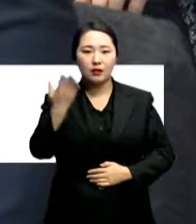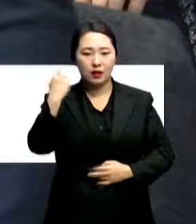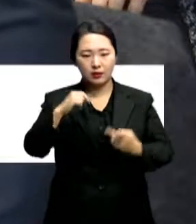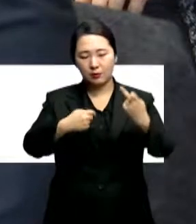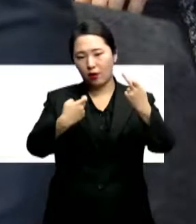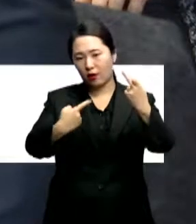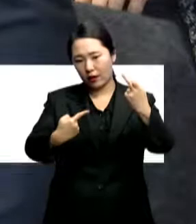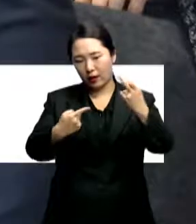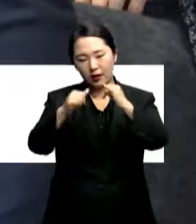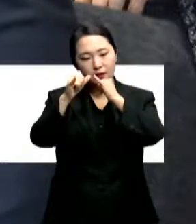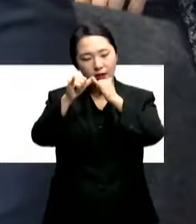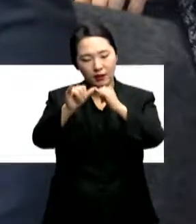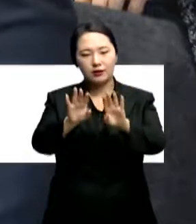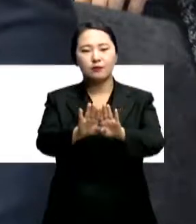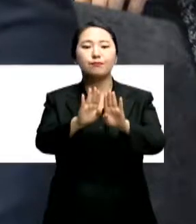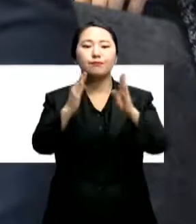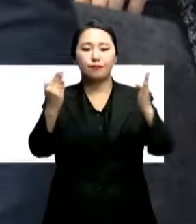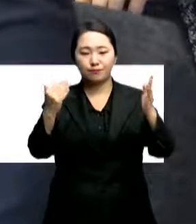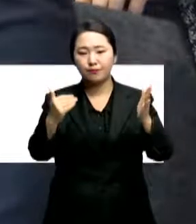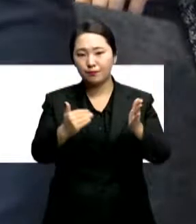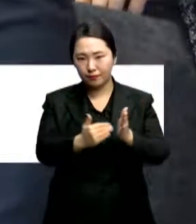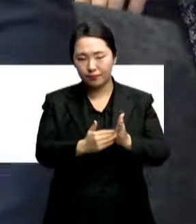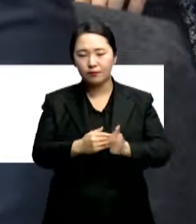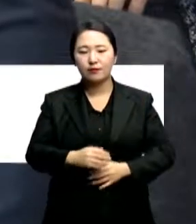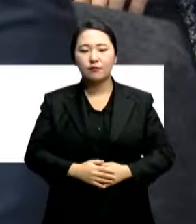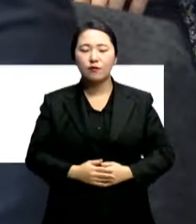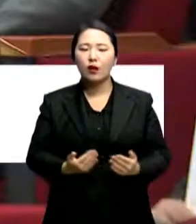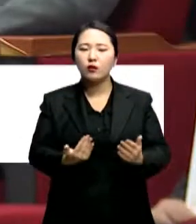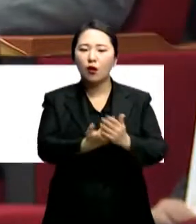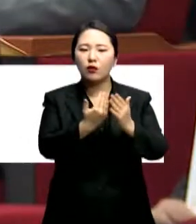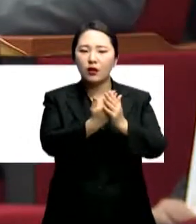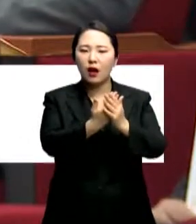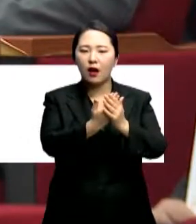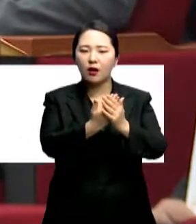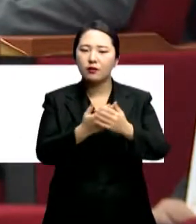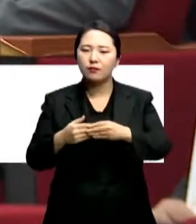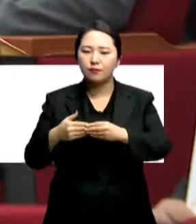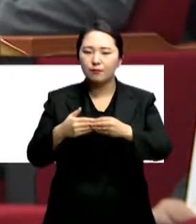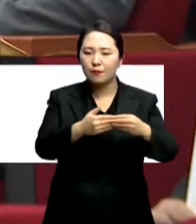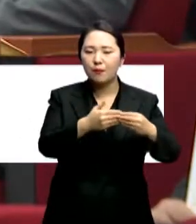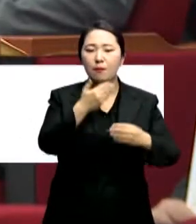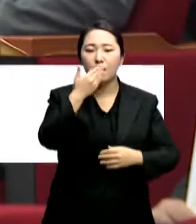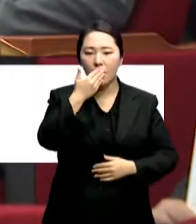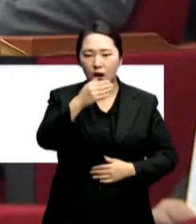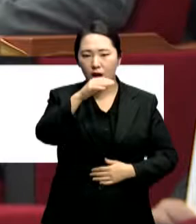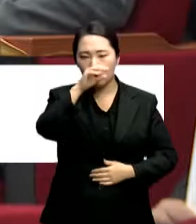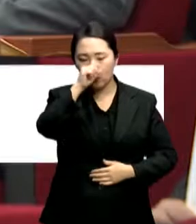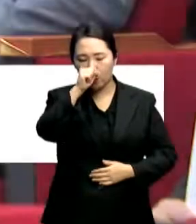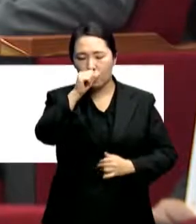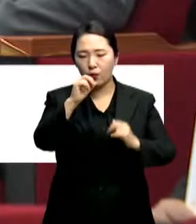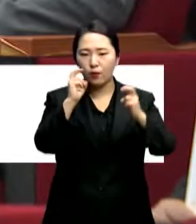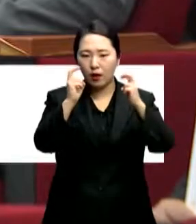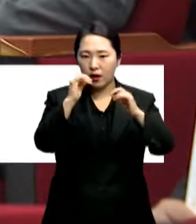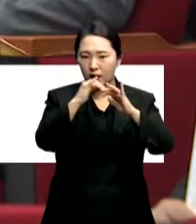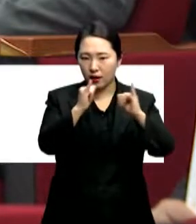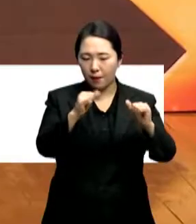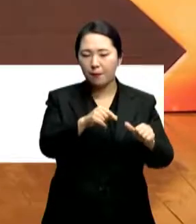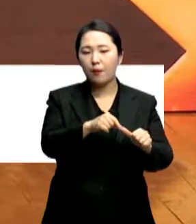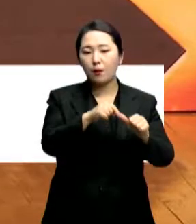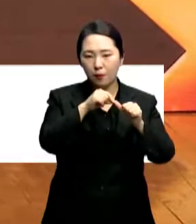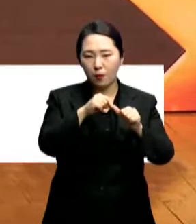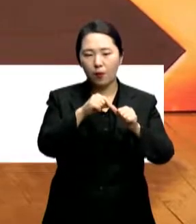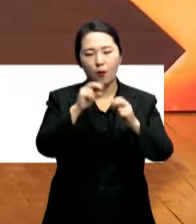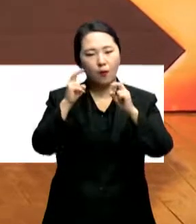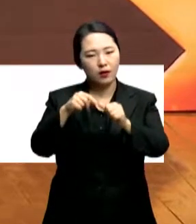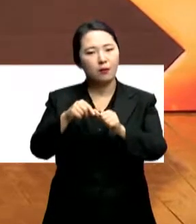열린 시상식. 인천시는 인천 성장을 견인하는 유망 중소기업과 기업인을 선정했고 유정복